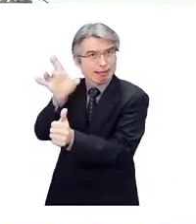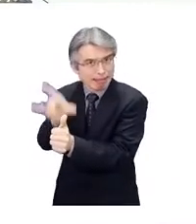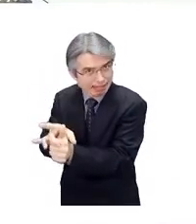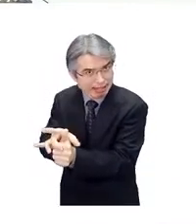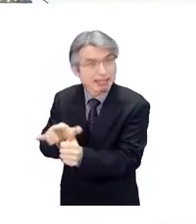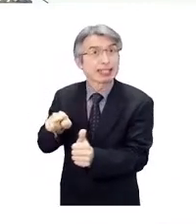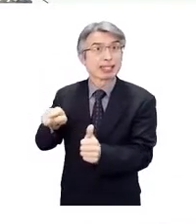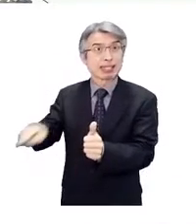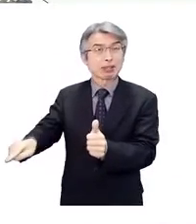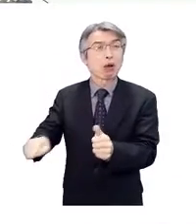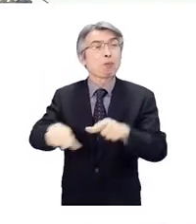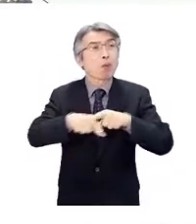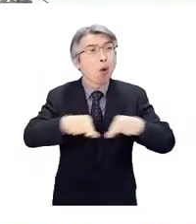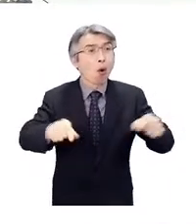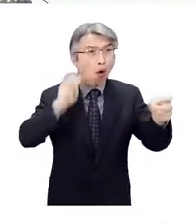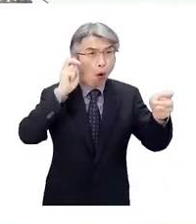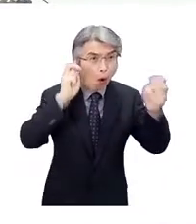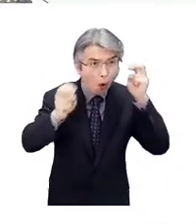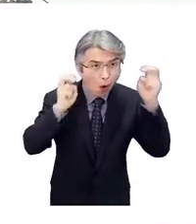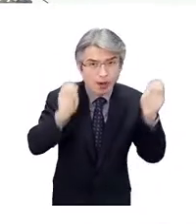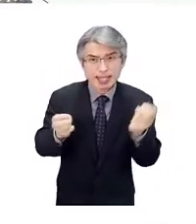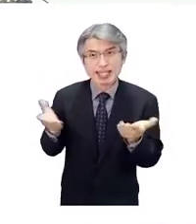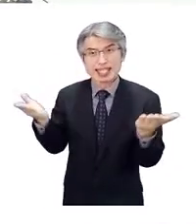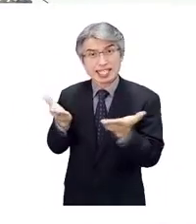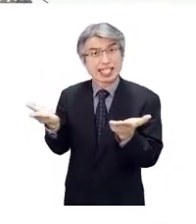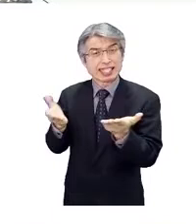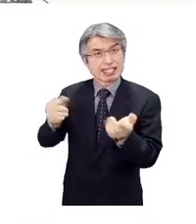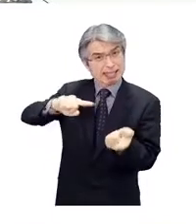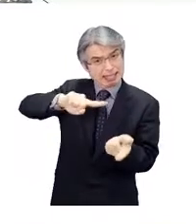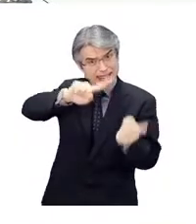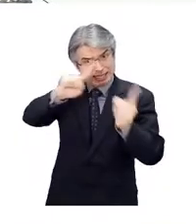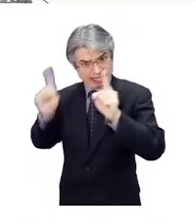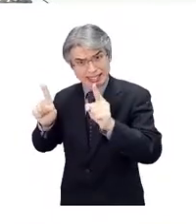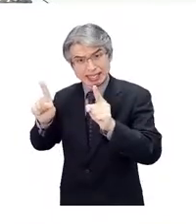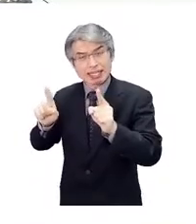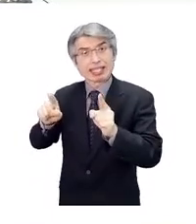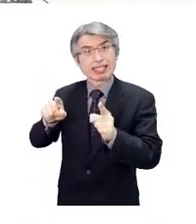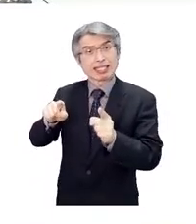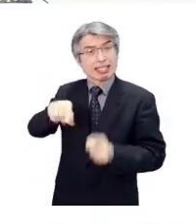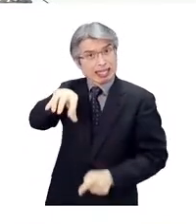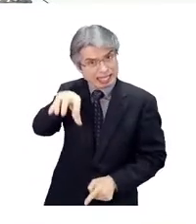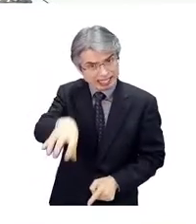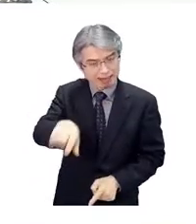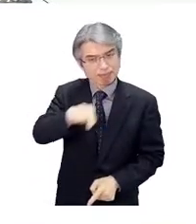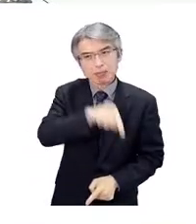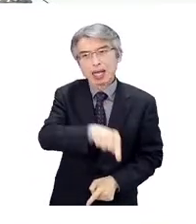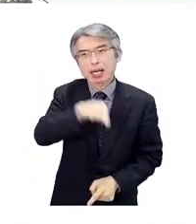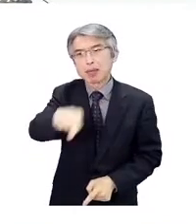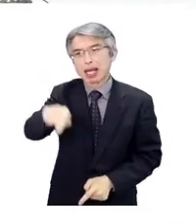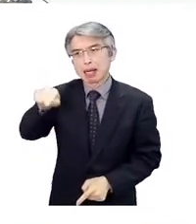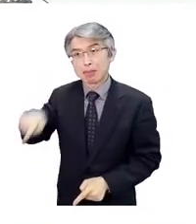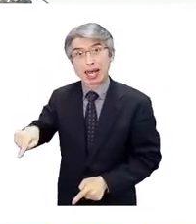및 민간기관, 직업재활 전문기관 이렇게 총 3곳이 협업하여 진행하는 사업입니다.